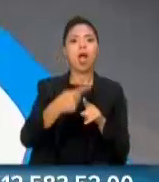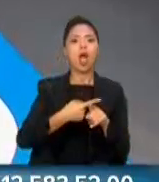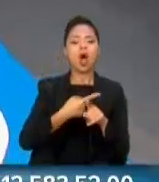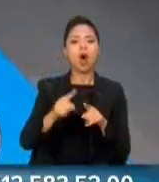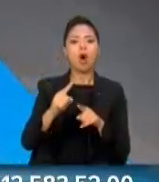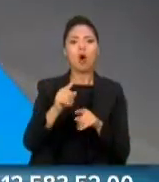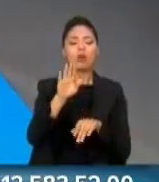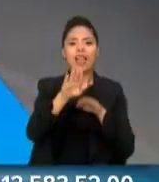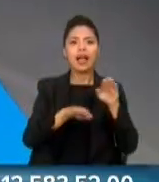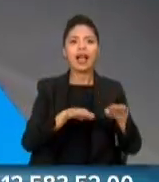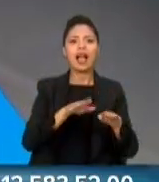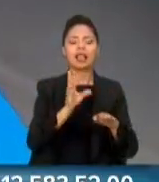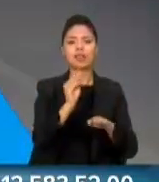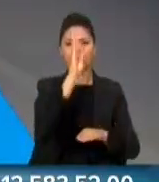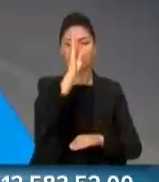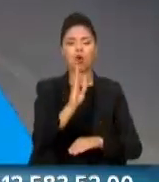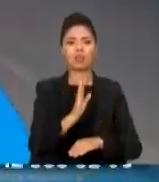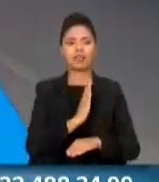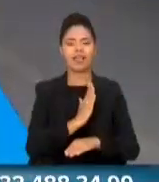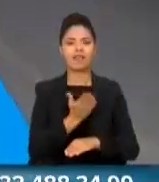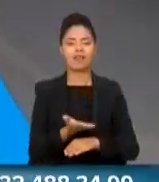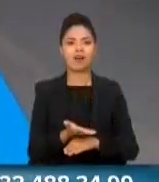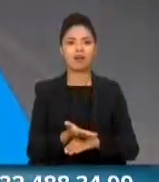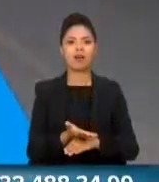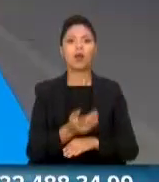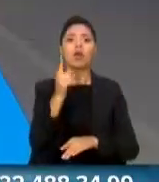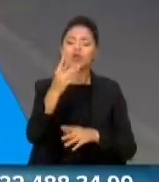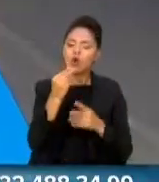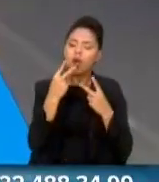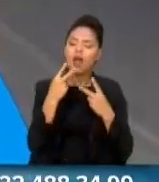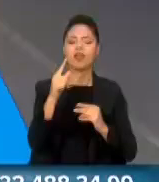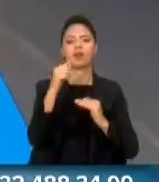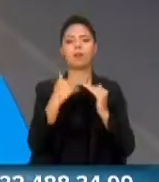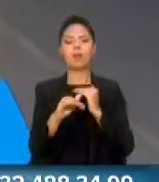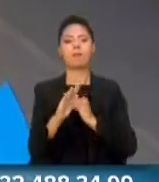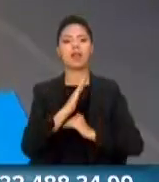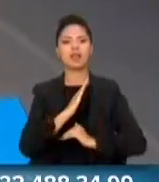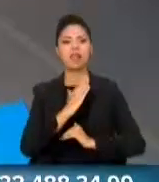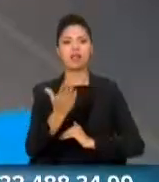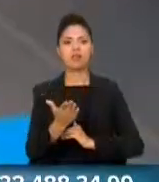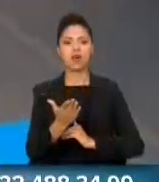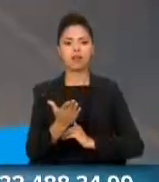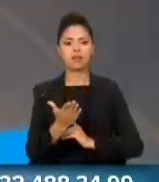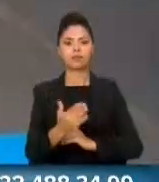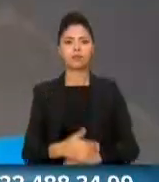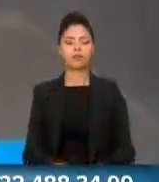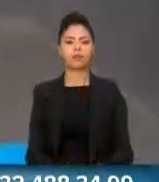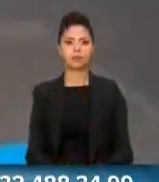ve Türkiye'nin ortak atmış olduğu bir adım var. Çok net ve çok açık bir mesaj var orta yerde.